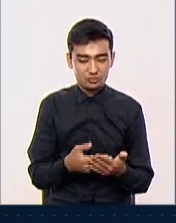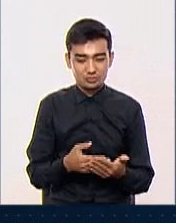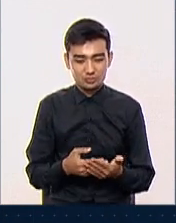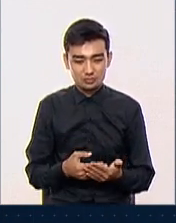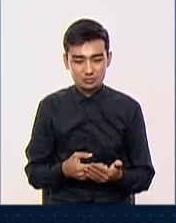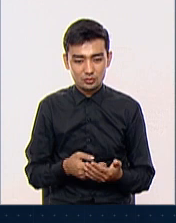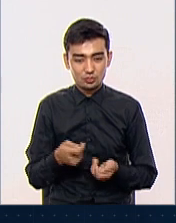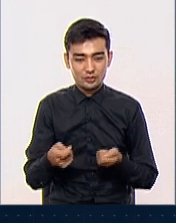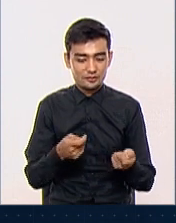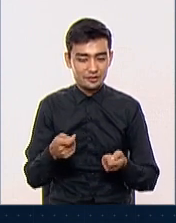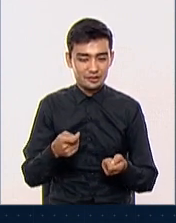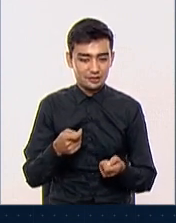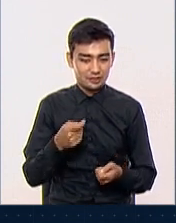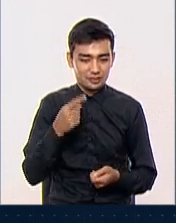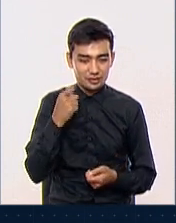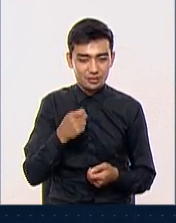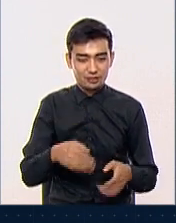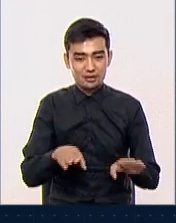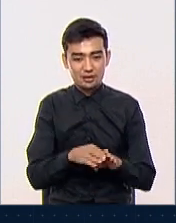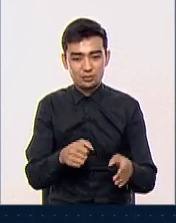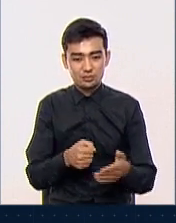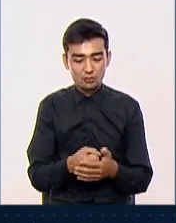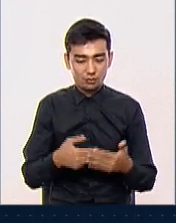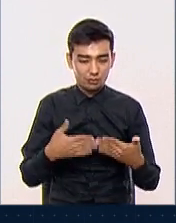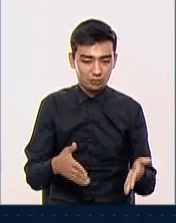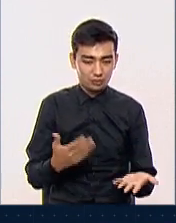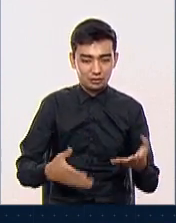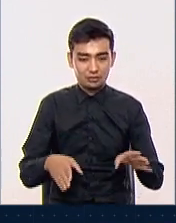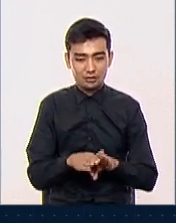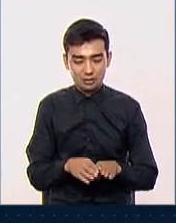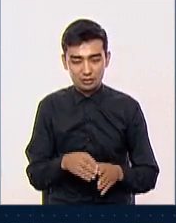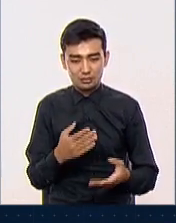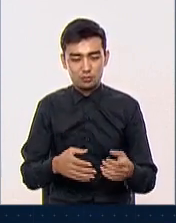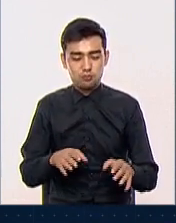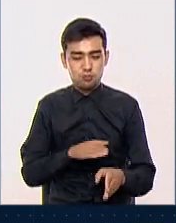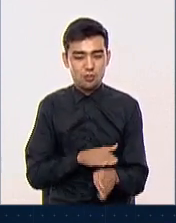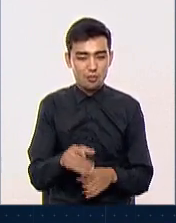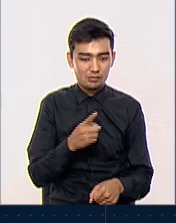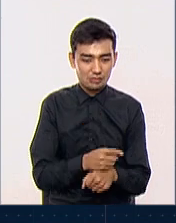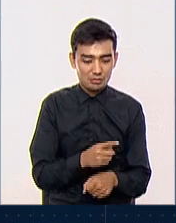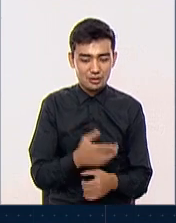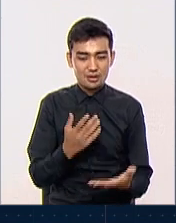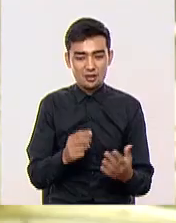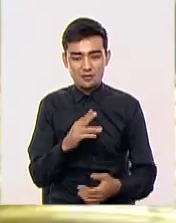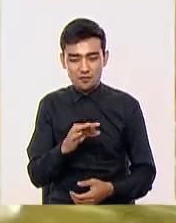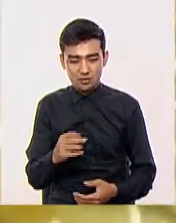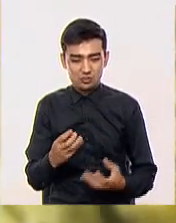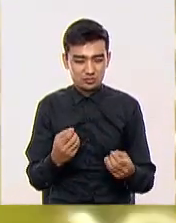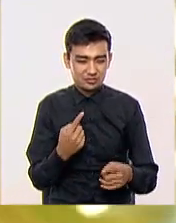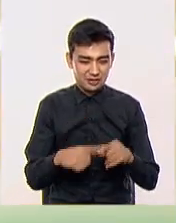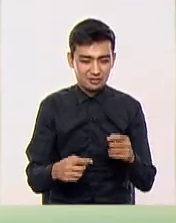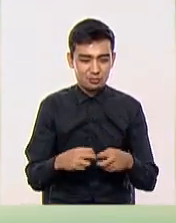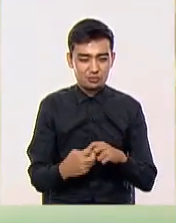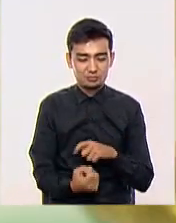управления закрывается открывается то запрет по словам